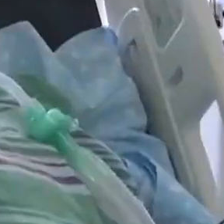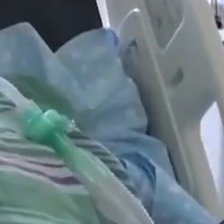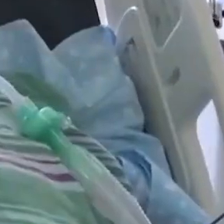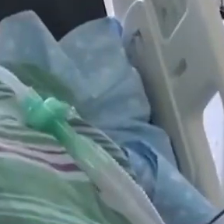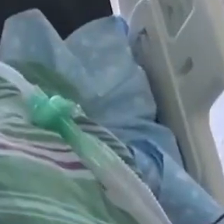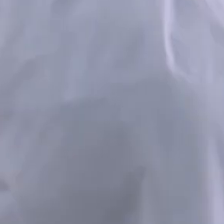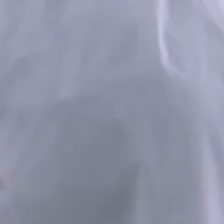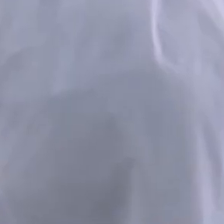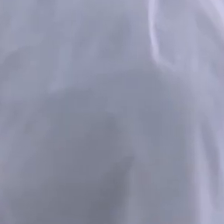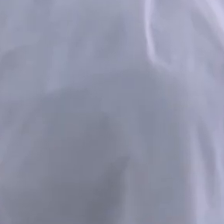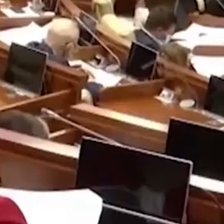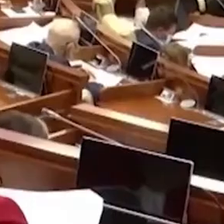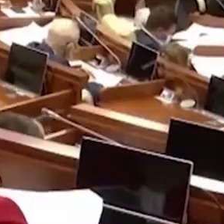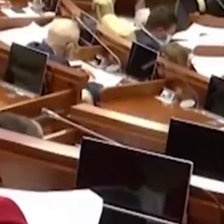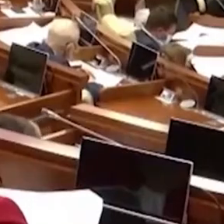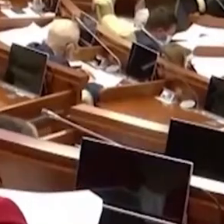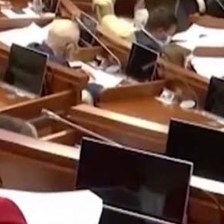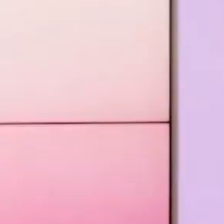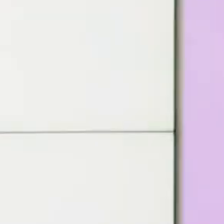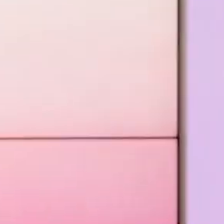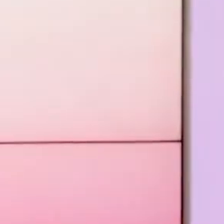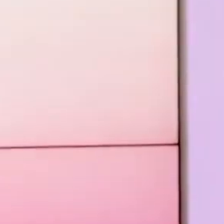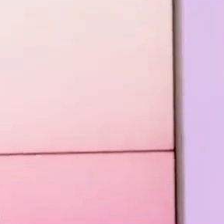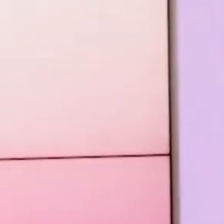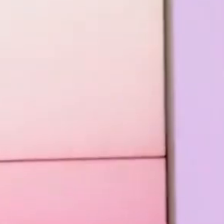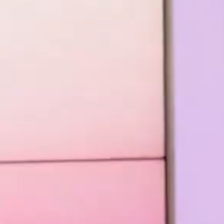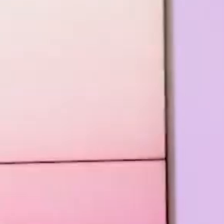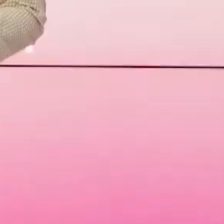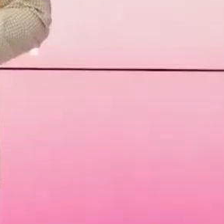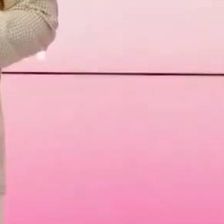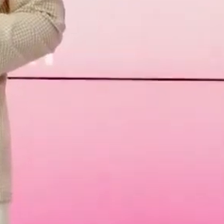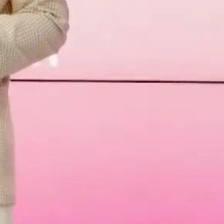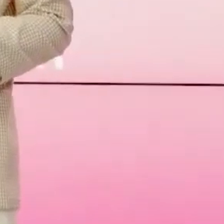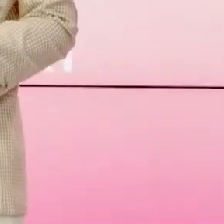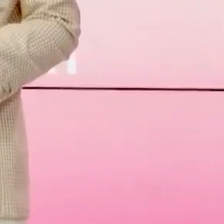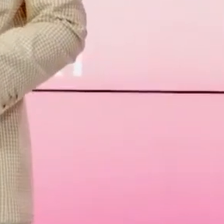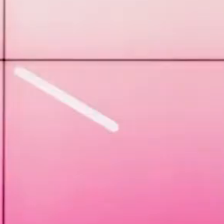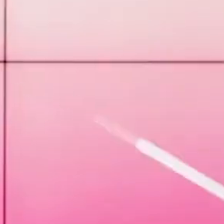că Cheia pe sub